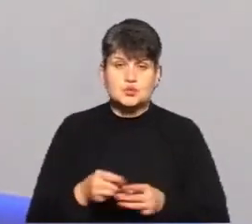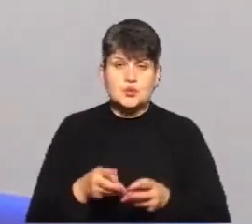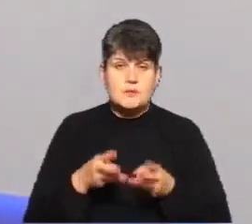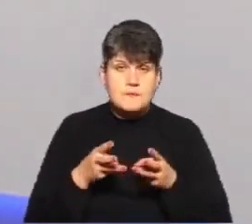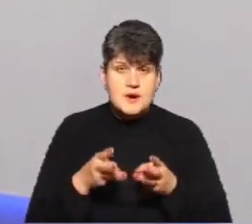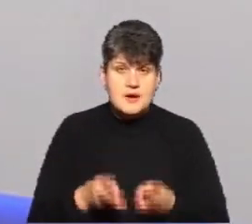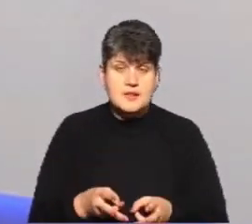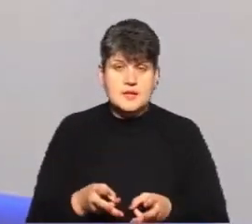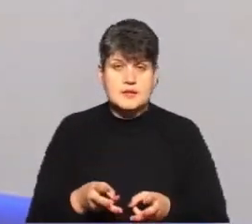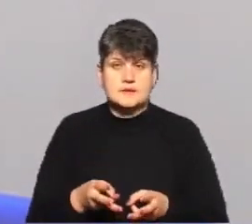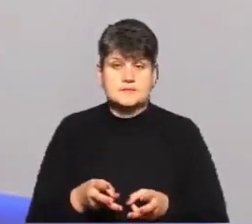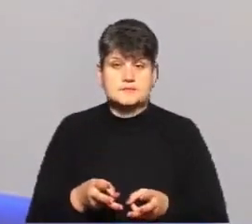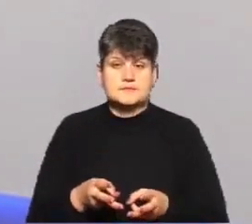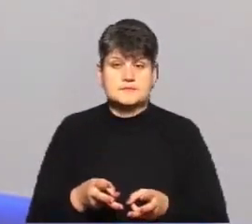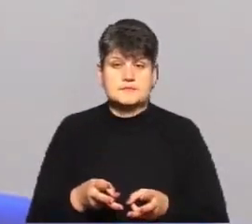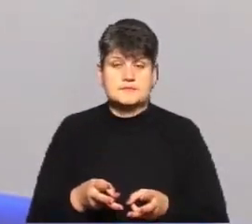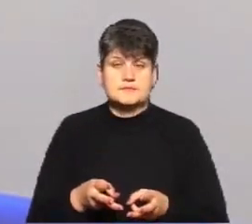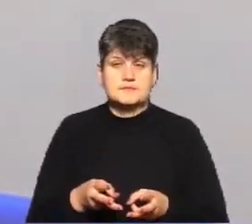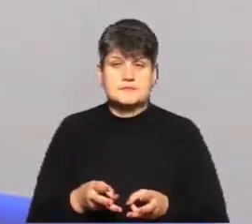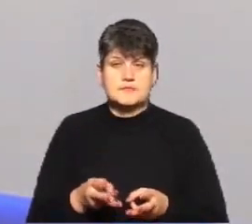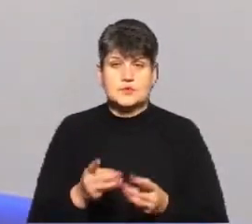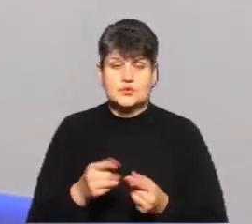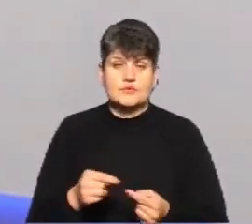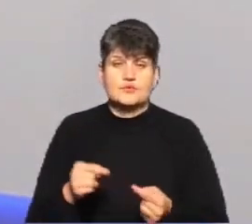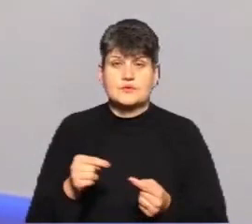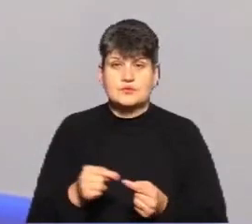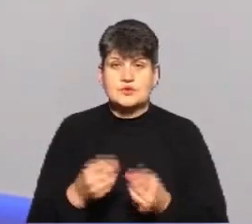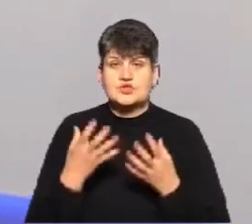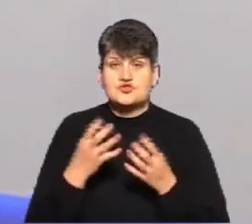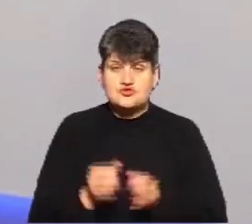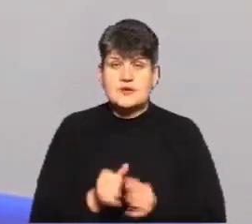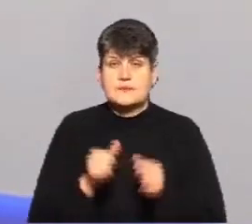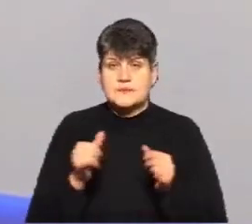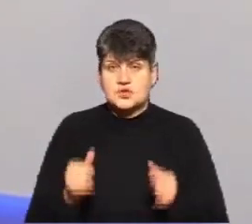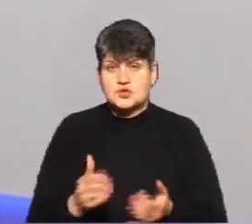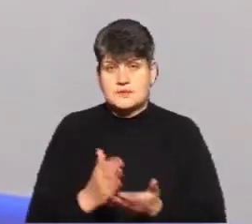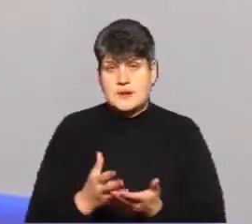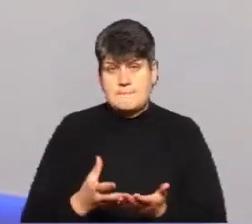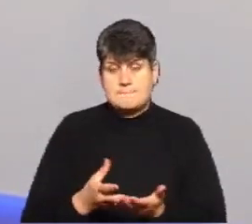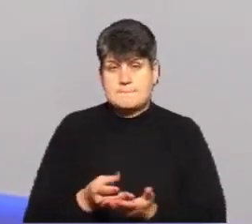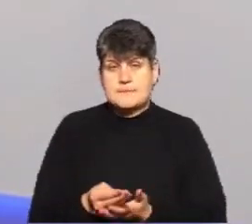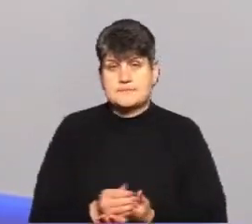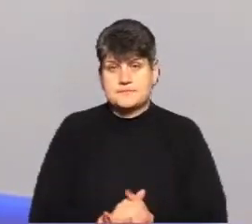на опалення, то відповідно ще більше маємо платити.